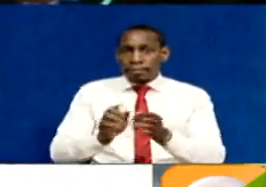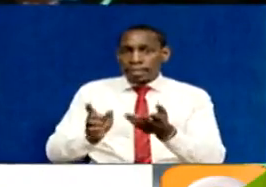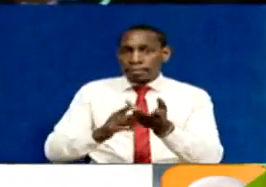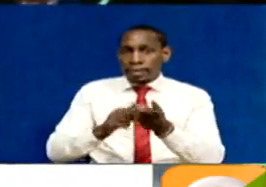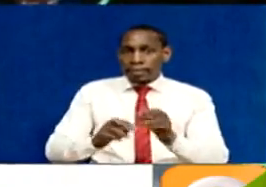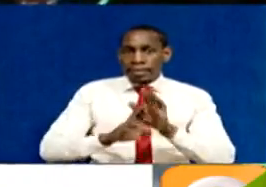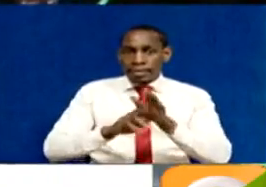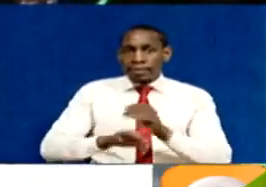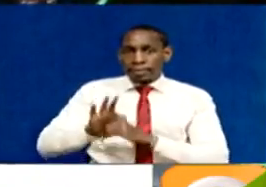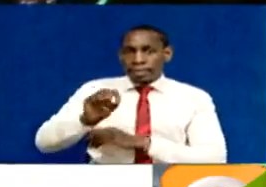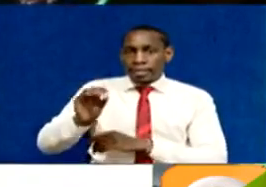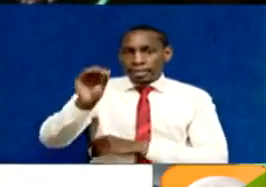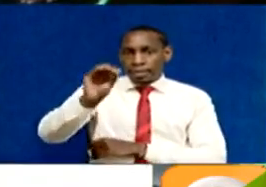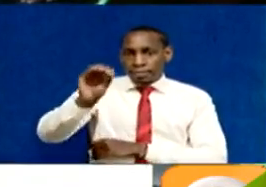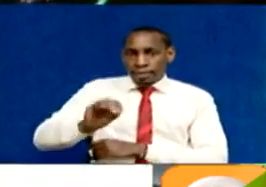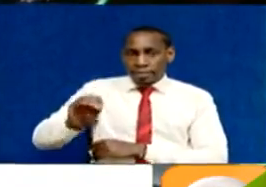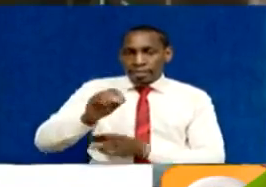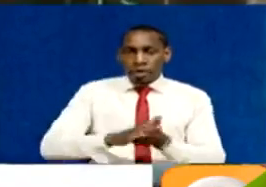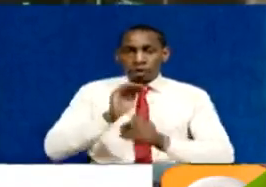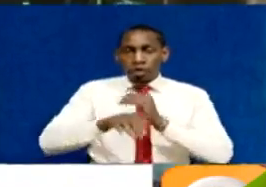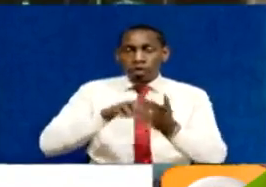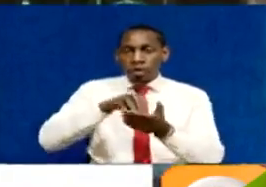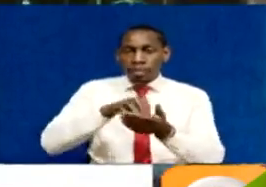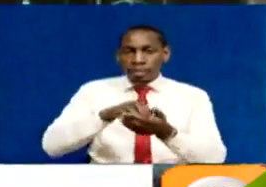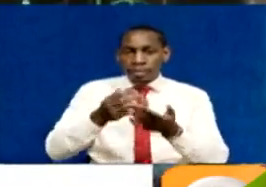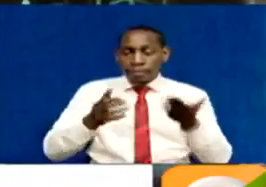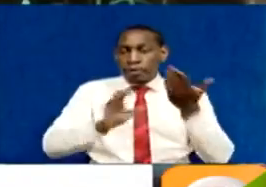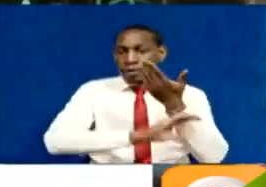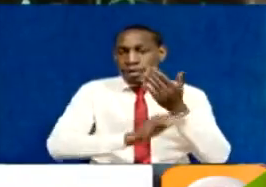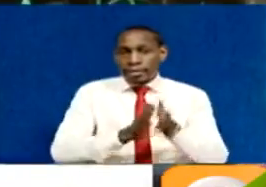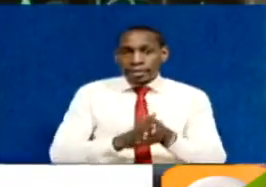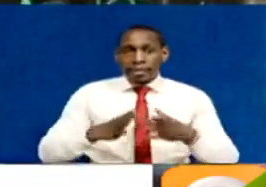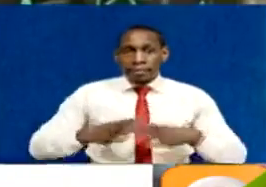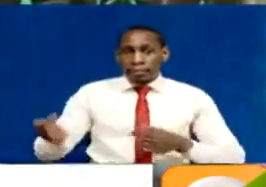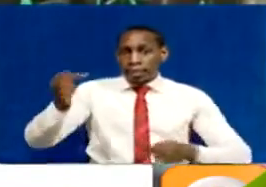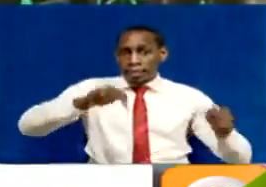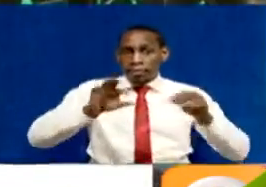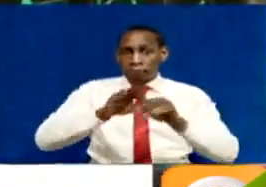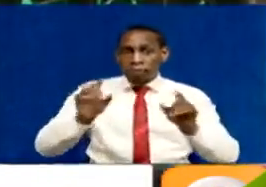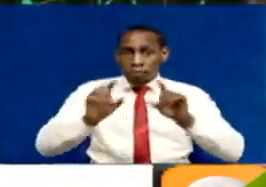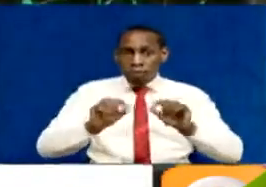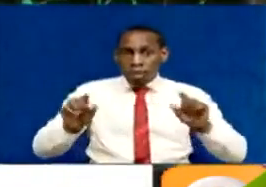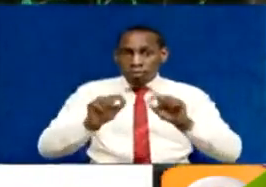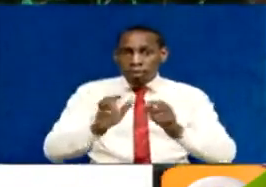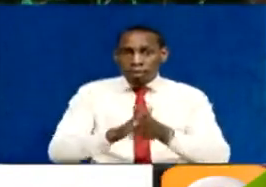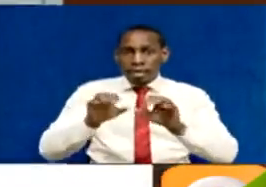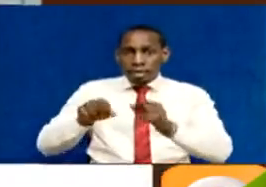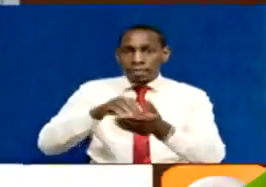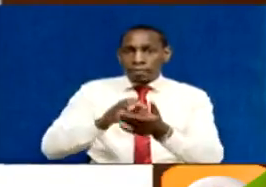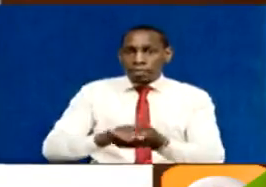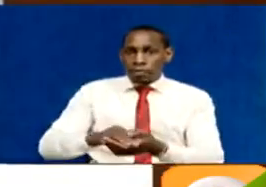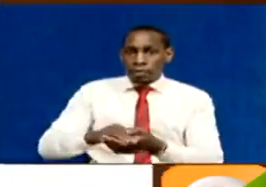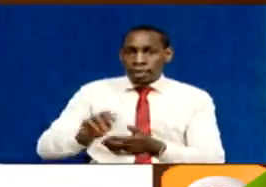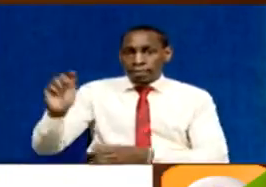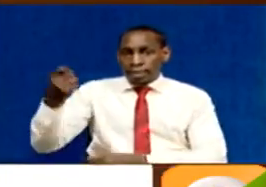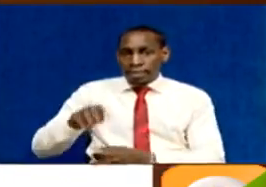ya 30% tu katika vituo vyote vilivyosambazwa kote nchini. Waliojitokeza kumenyana kujaza nafasi ya Nelson Havi